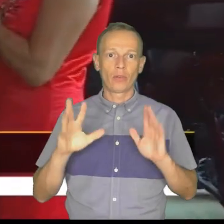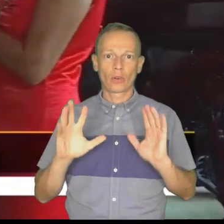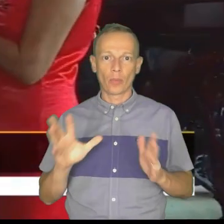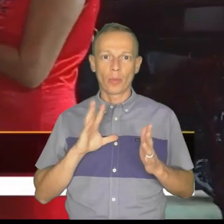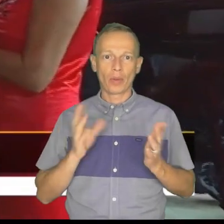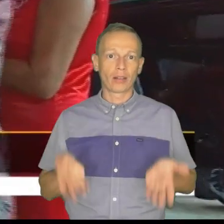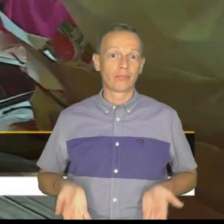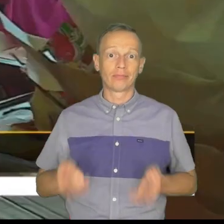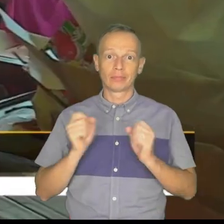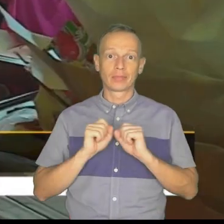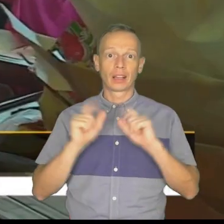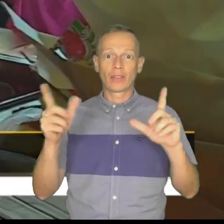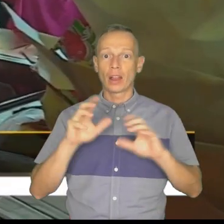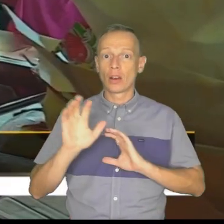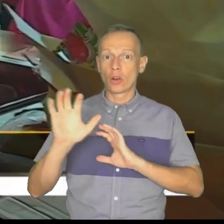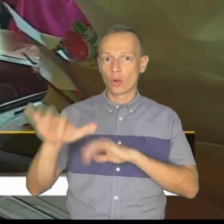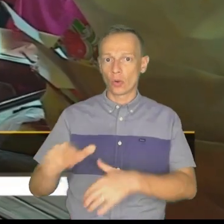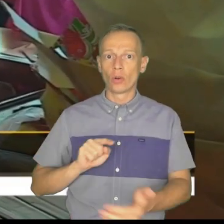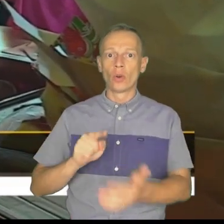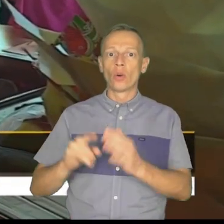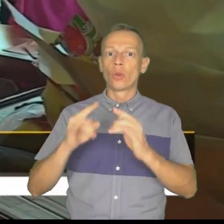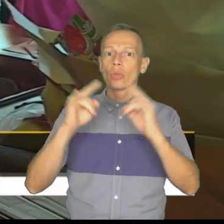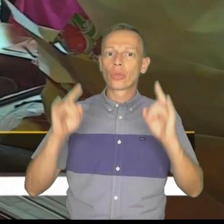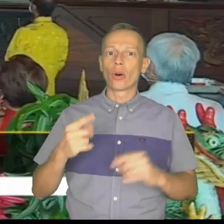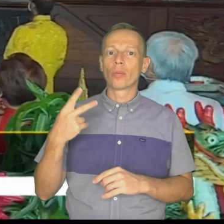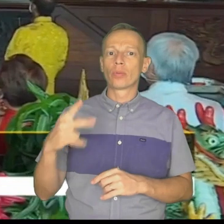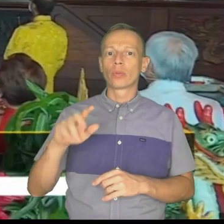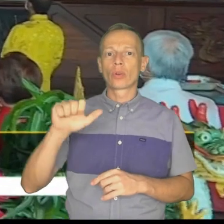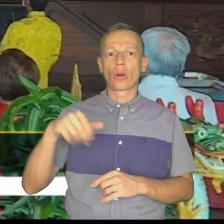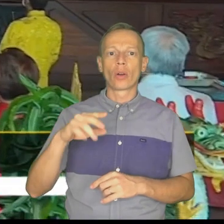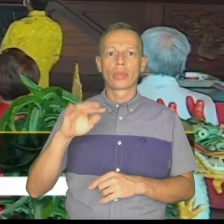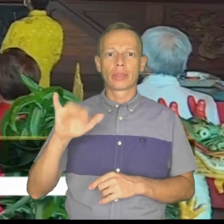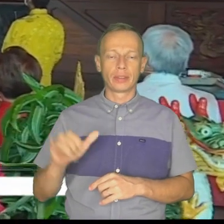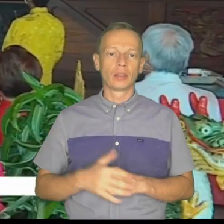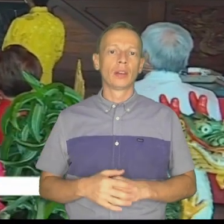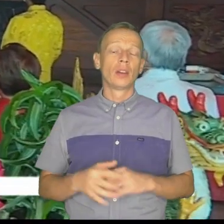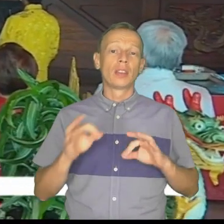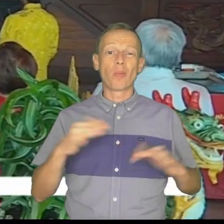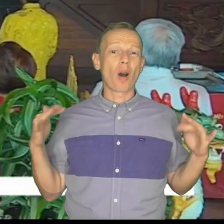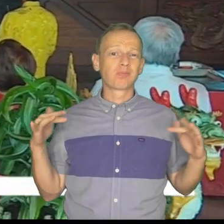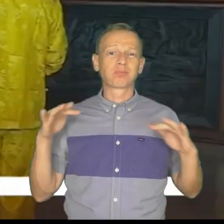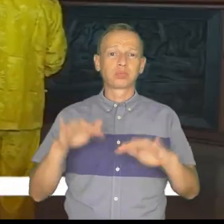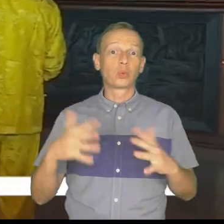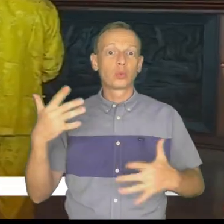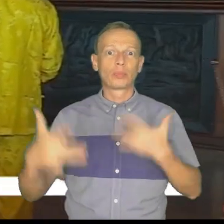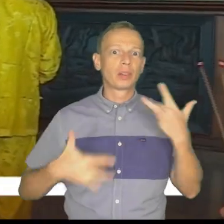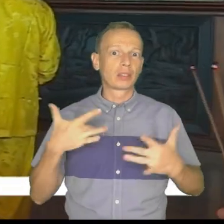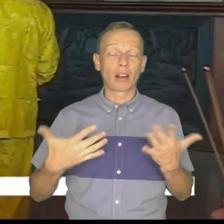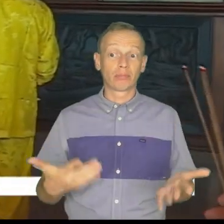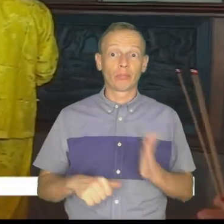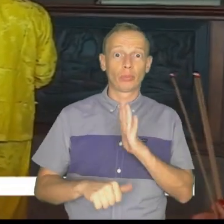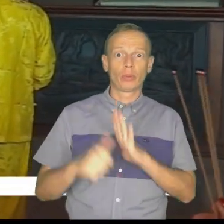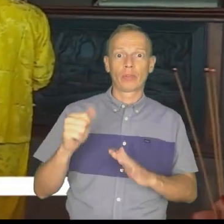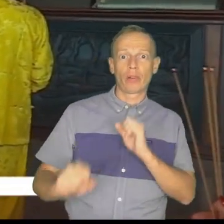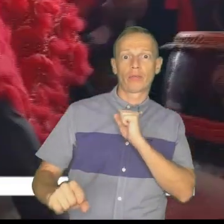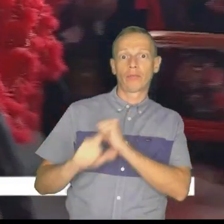le traditionnel réveil des lions au temple Kanti. Pas de rassemblement populaire ni de spectacle. Pour la première fois,